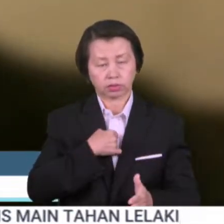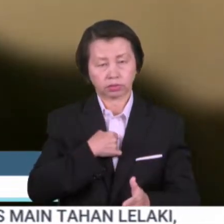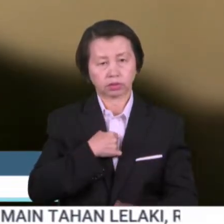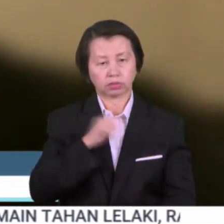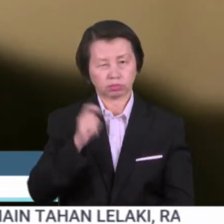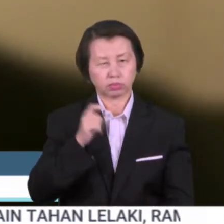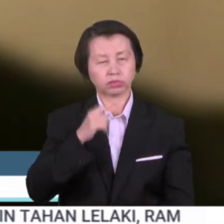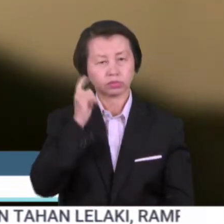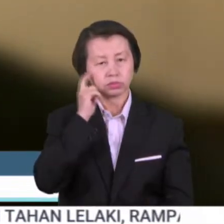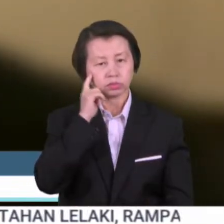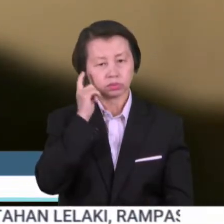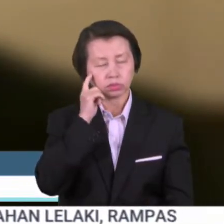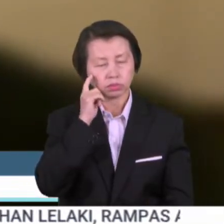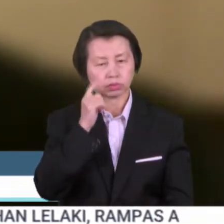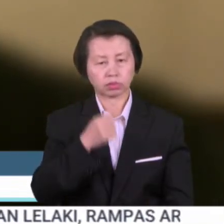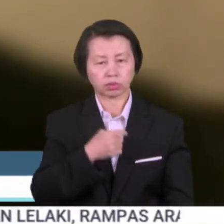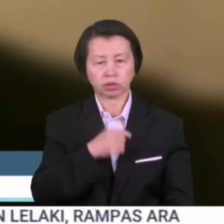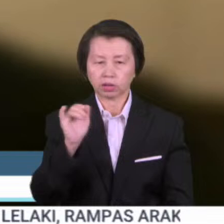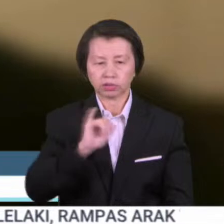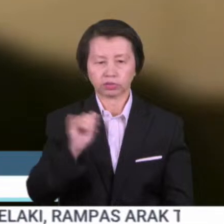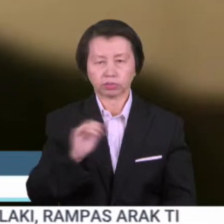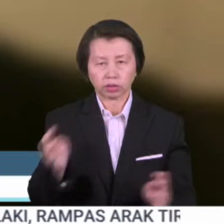anggap perhatian